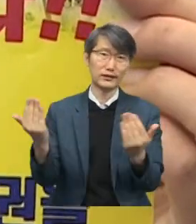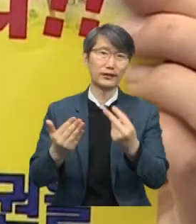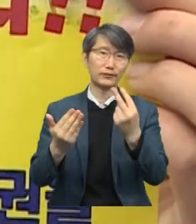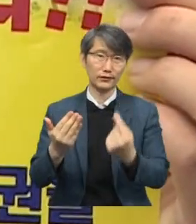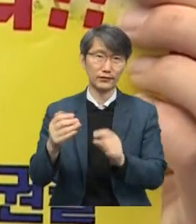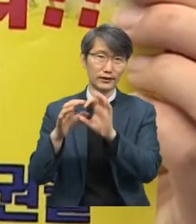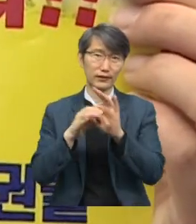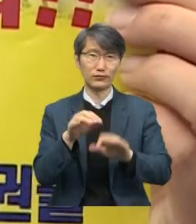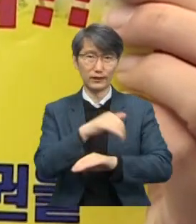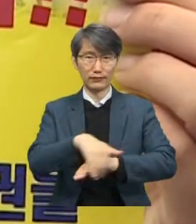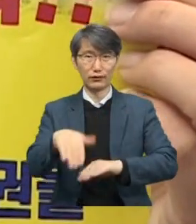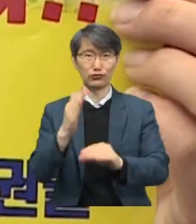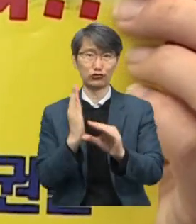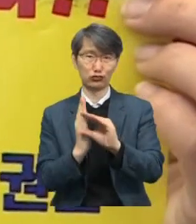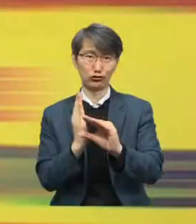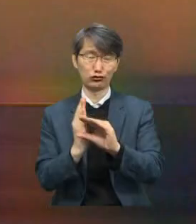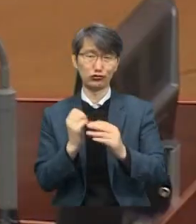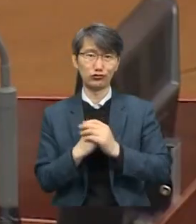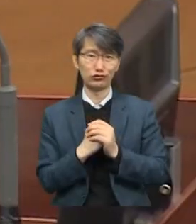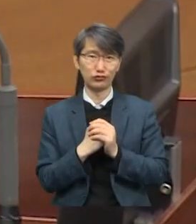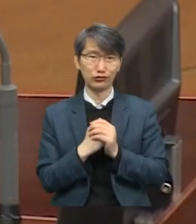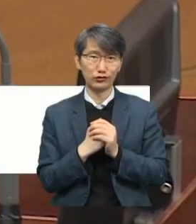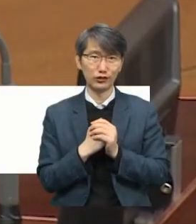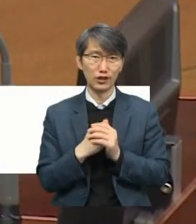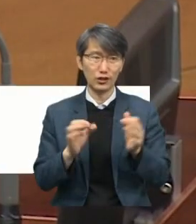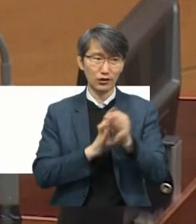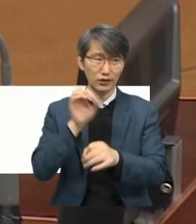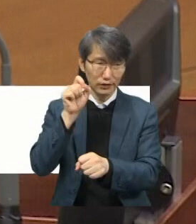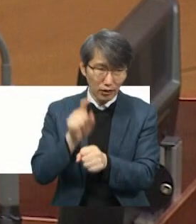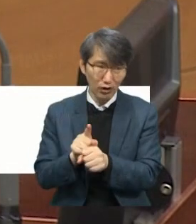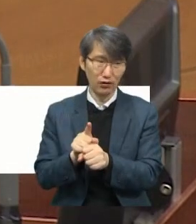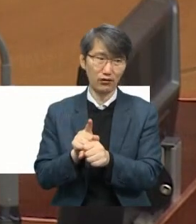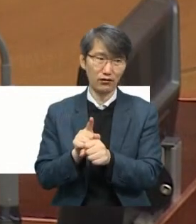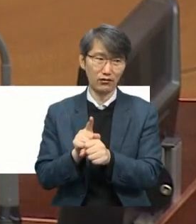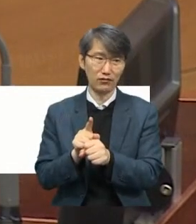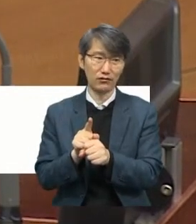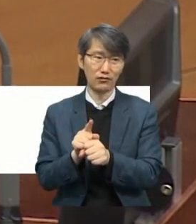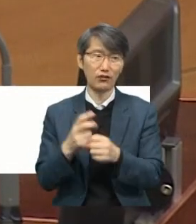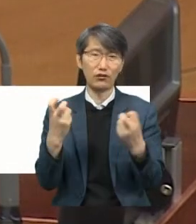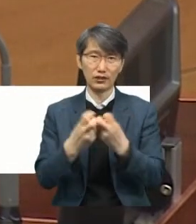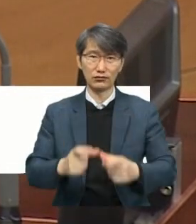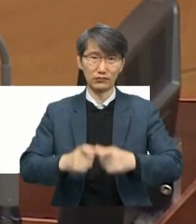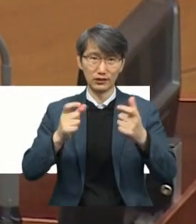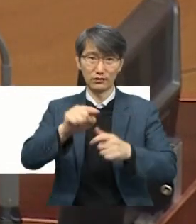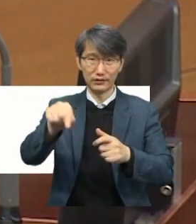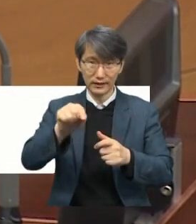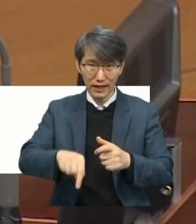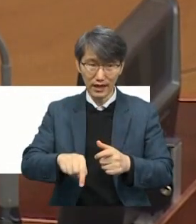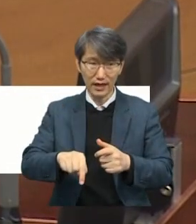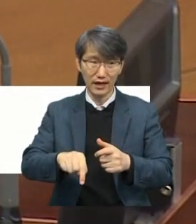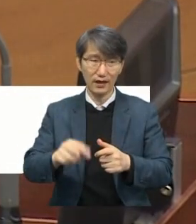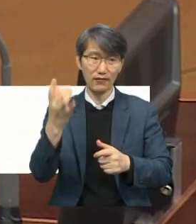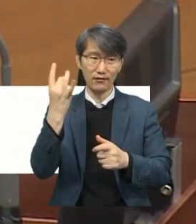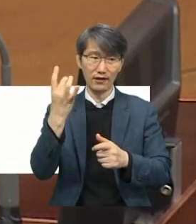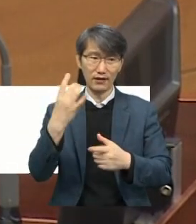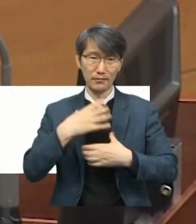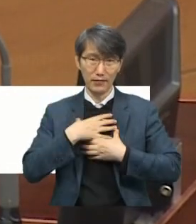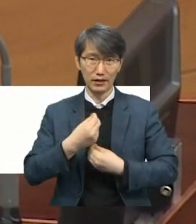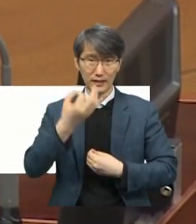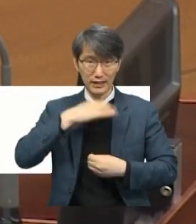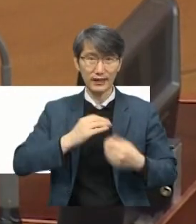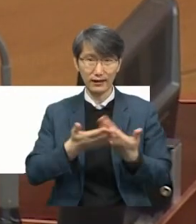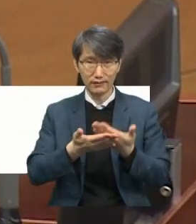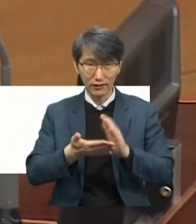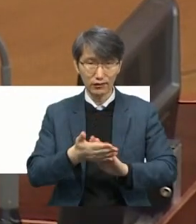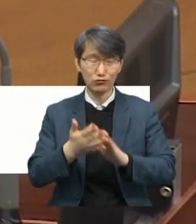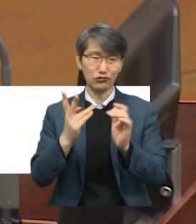병행할 예정입니다. 저희들이 이제 용역의 핵심이 그 경제성을 어떻게 늘릴 것이냐. 그래서 기존에 있던 편익을 개선을 하고